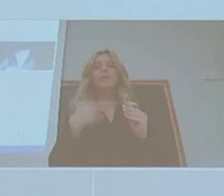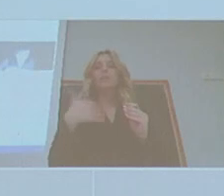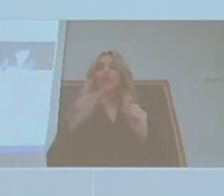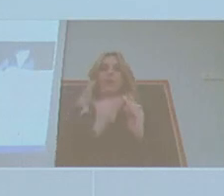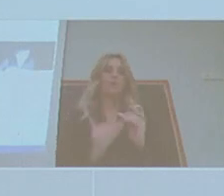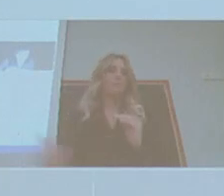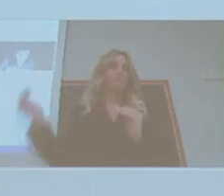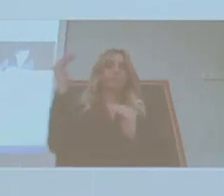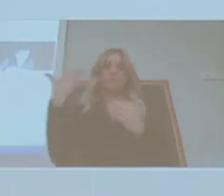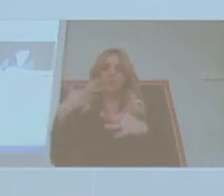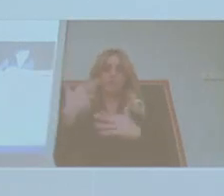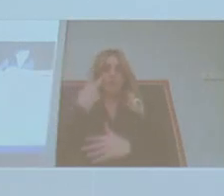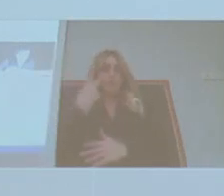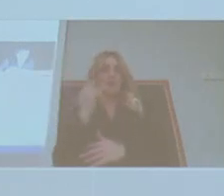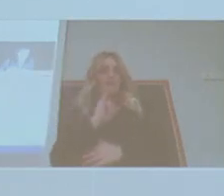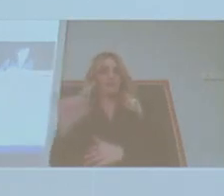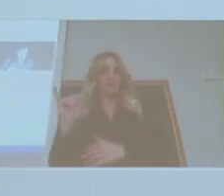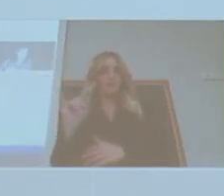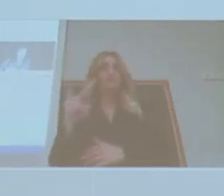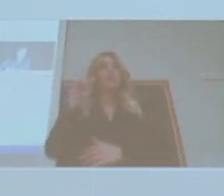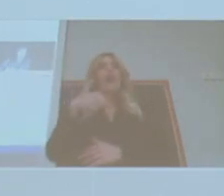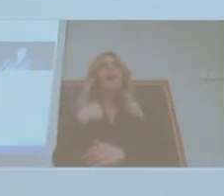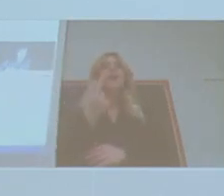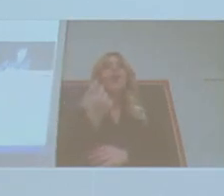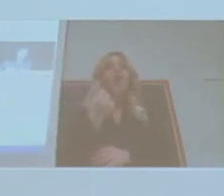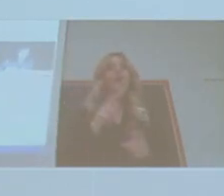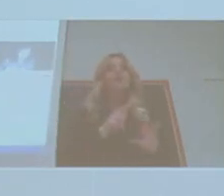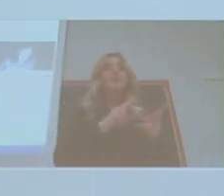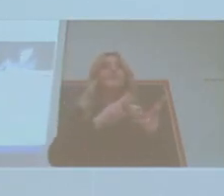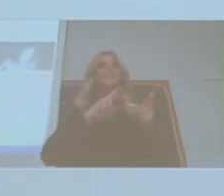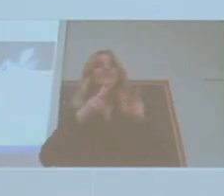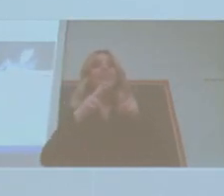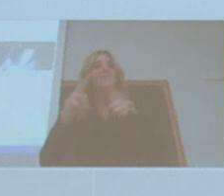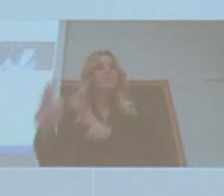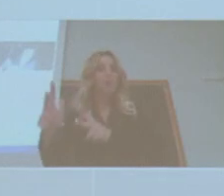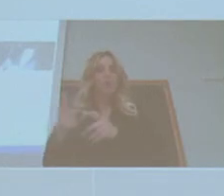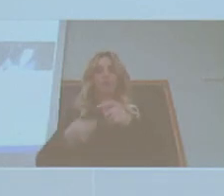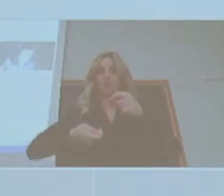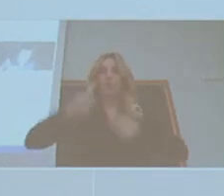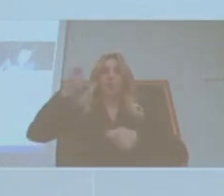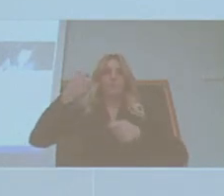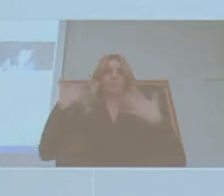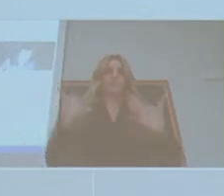alto mostruosi. Anche il costo del trasporto è aumentato tantissimo.